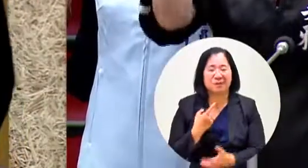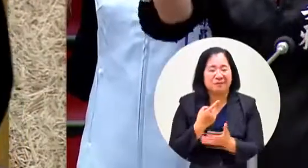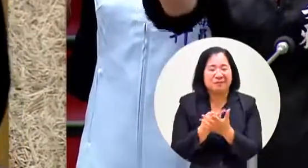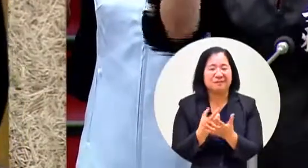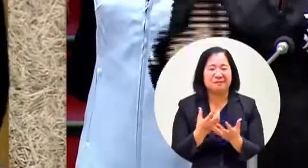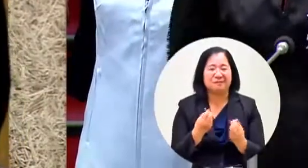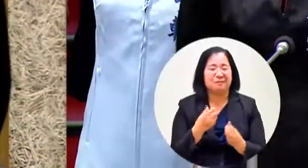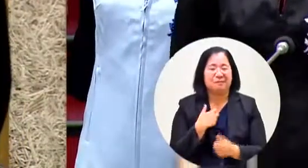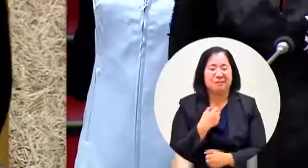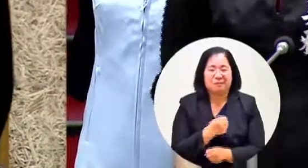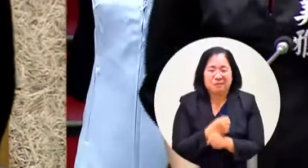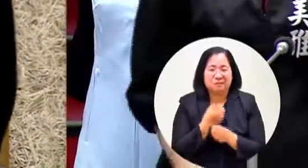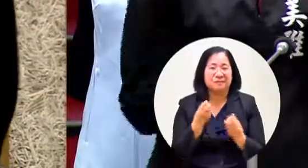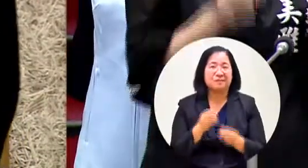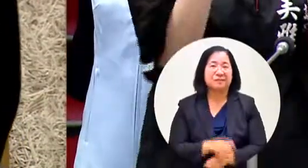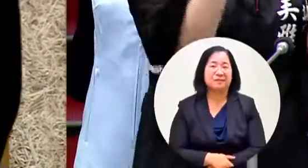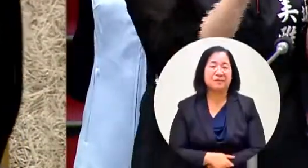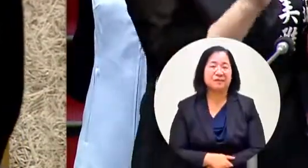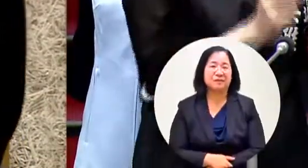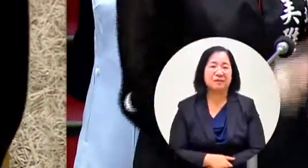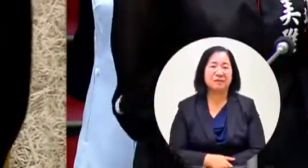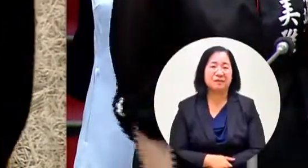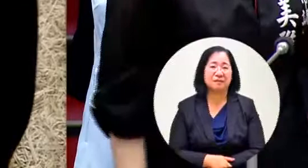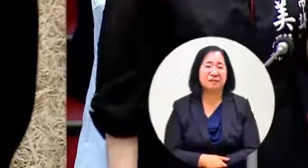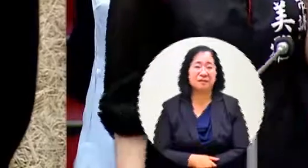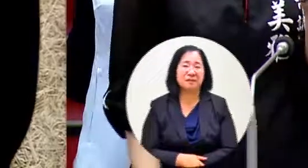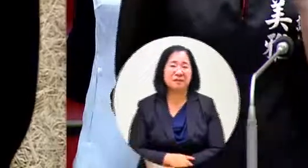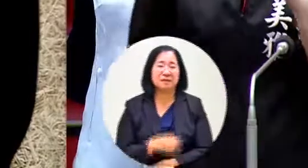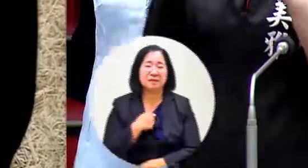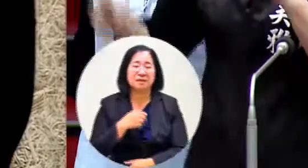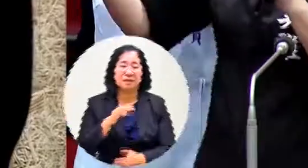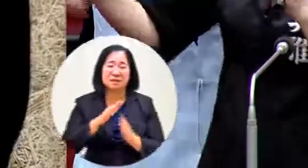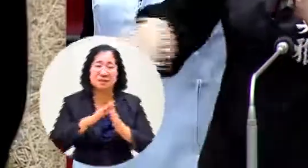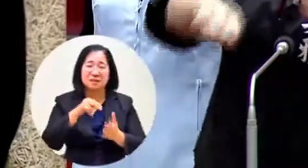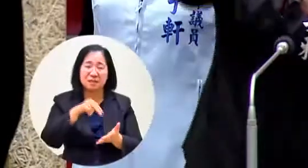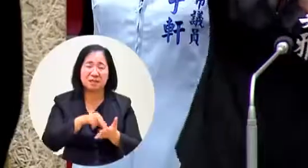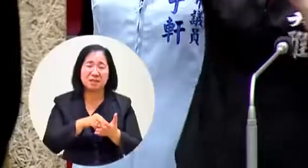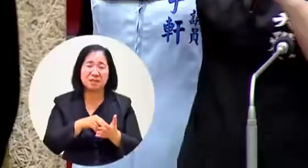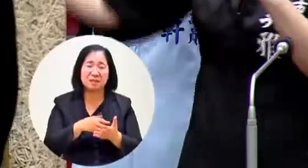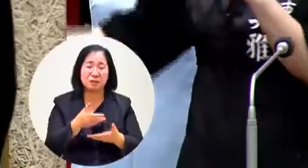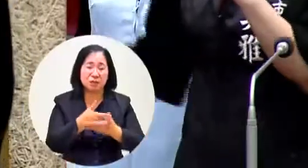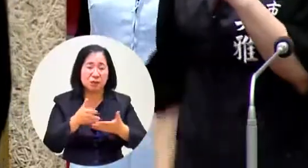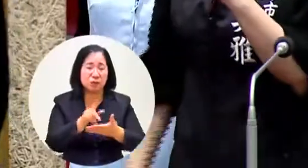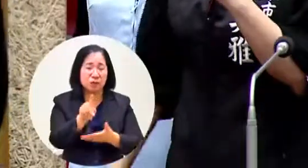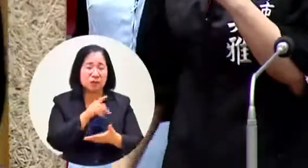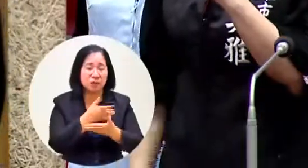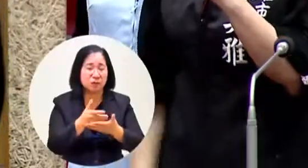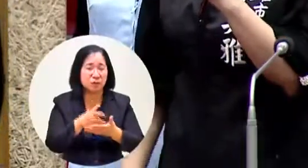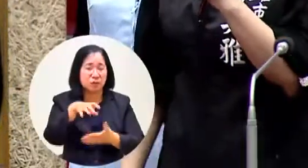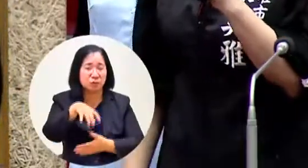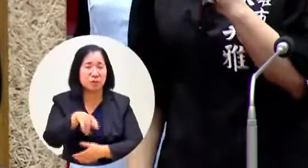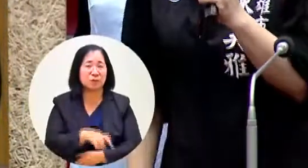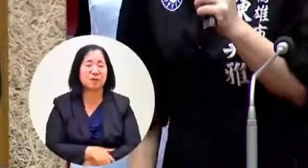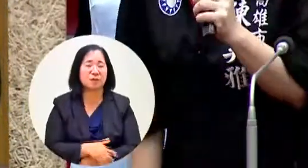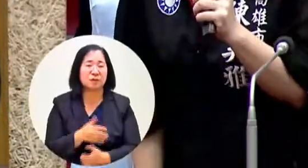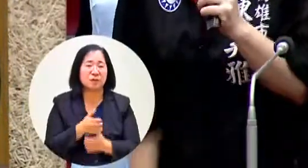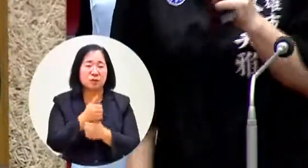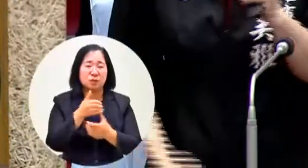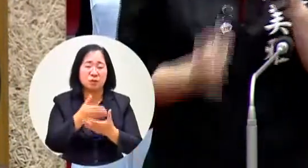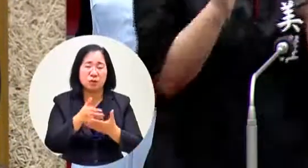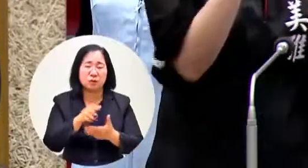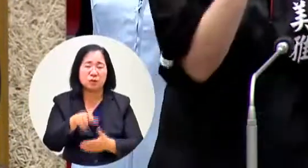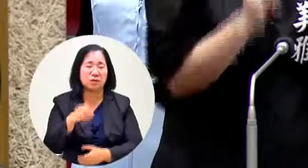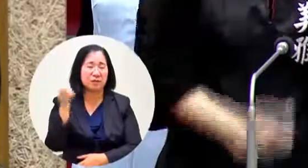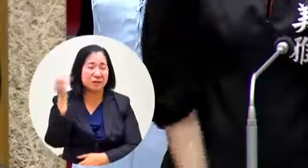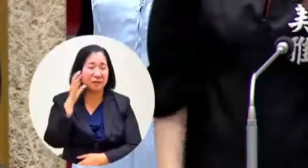行程。那我这边要问一下文化局长，那天活动的地点你还记得在哪里吗？陈菊前市长的新